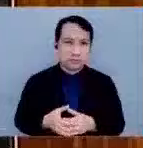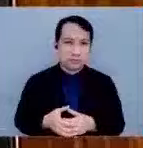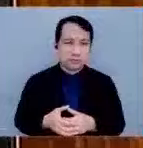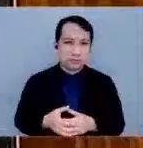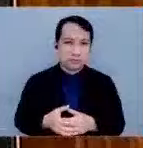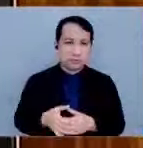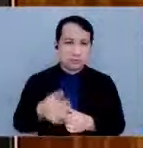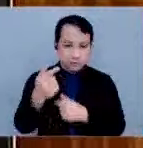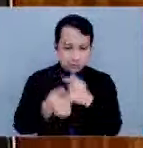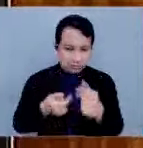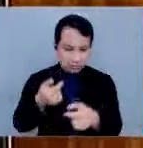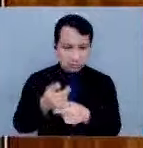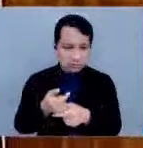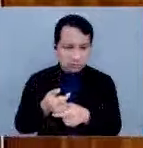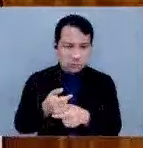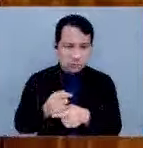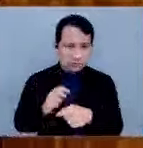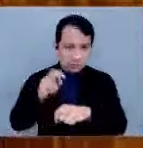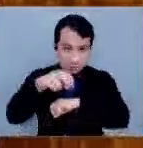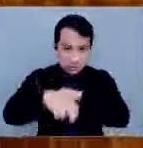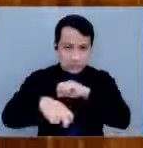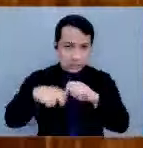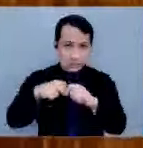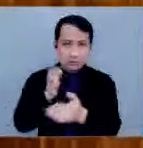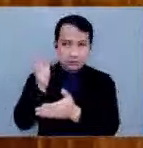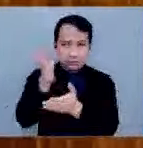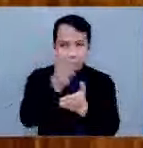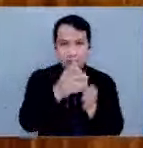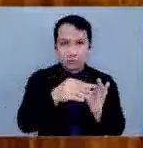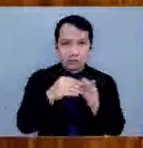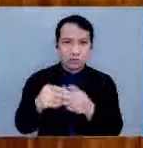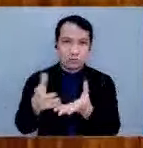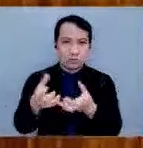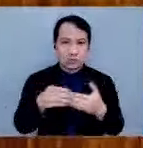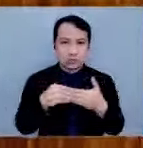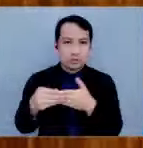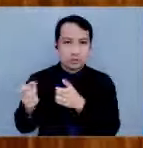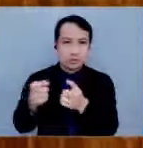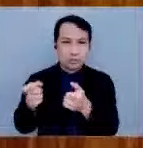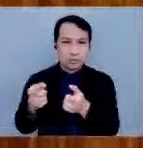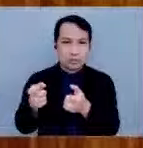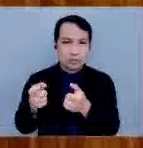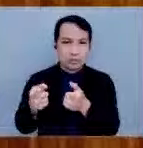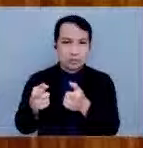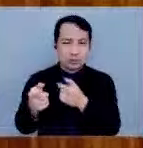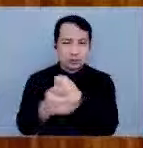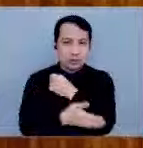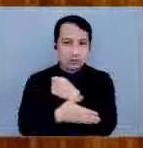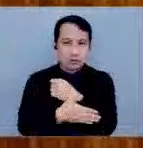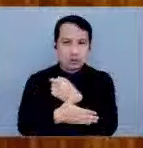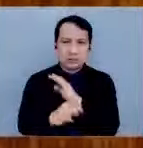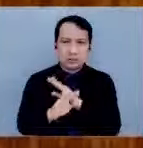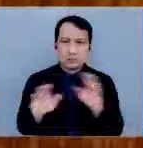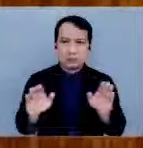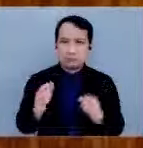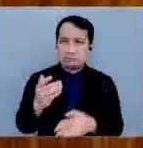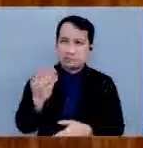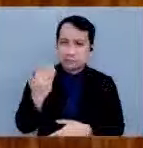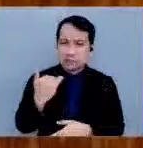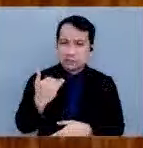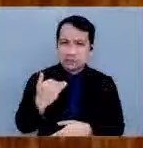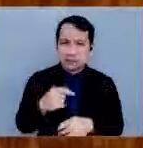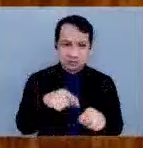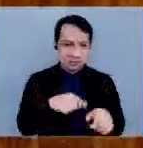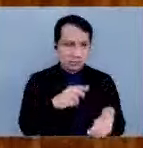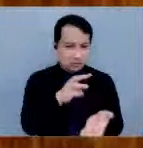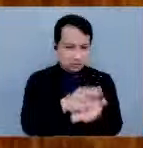Globalization is actually the key in every leader who would like to manage his country. Hindi kasi pwedeng isang isla tayo